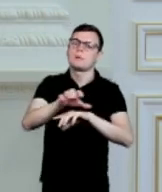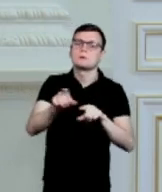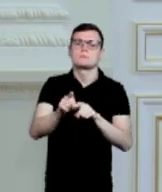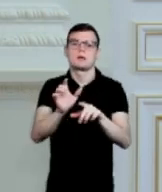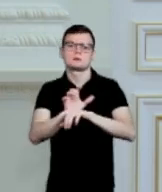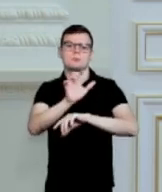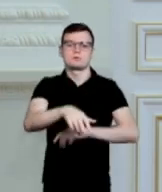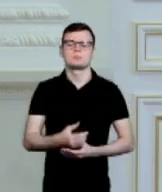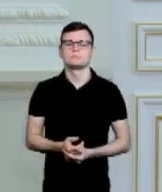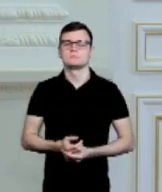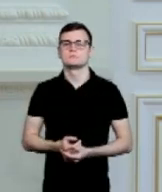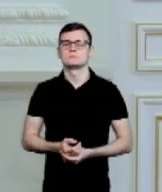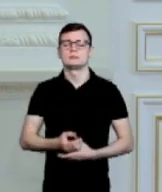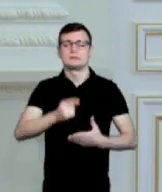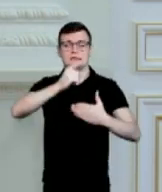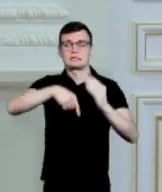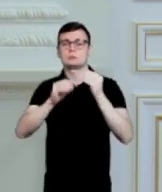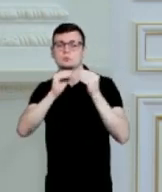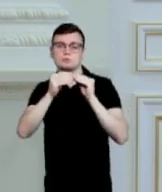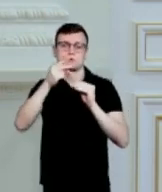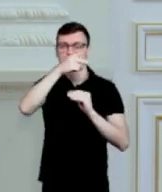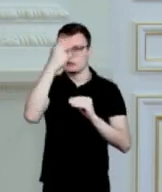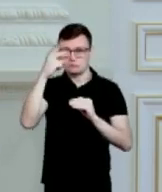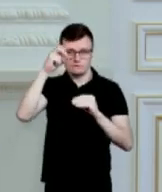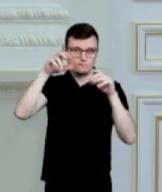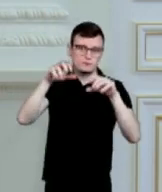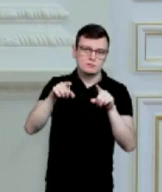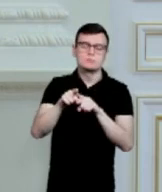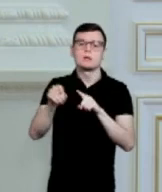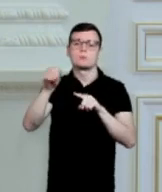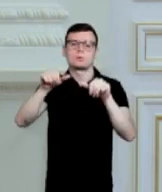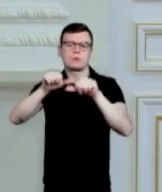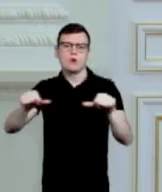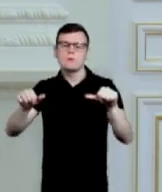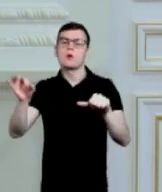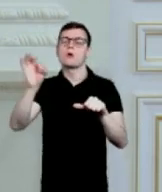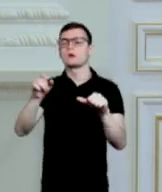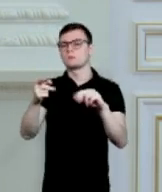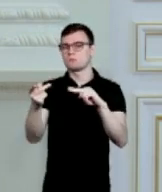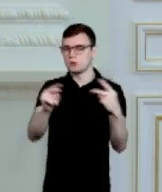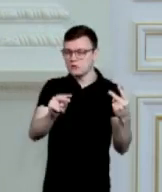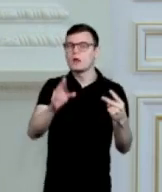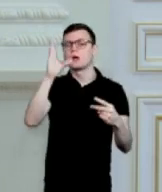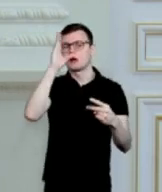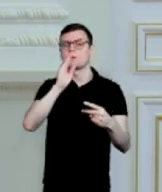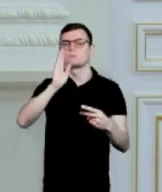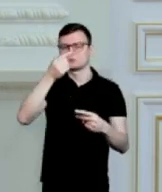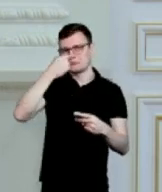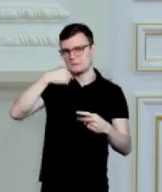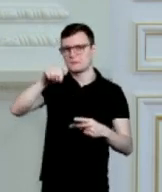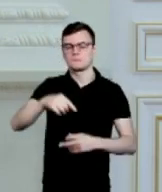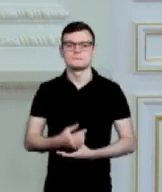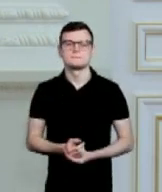kad susitarimas tarp Lietuvos vyriausybės ir Europos komisijos dėl šių pakeitimų bus pasiektas artimiausiu